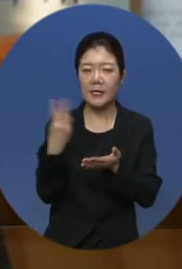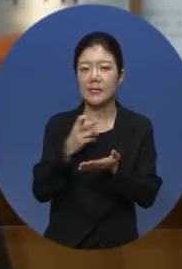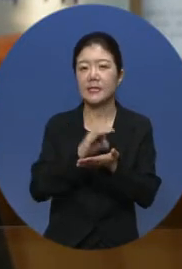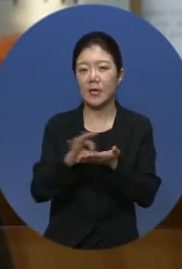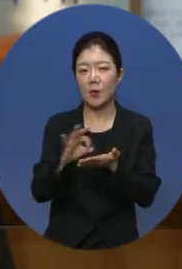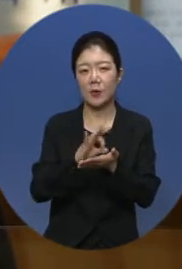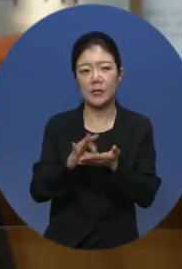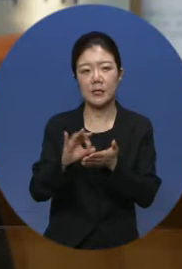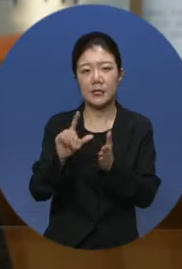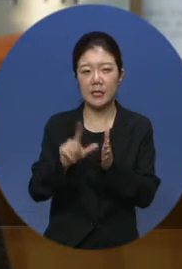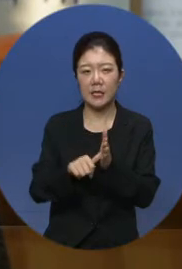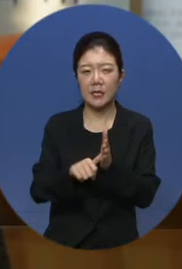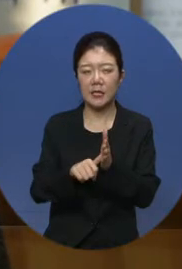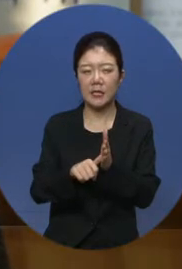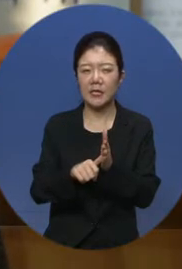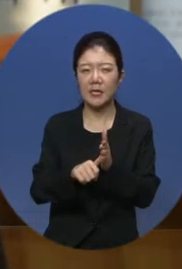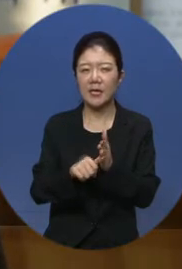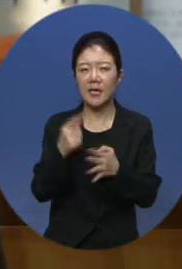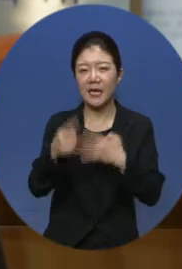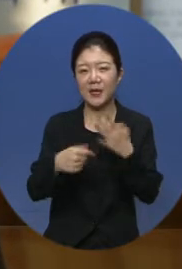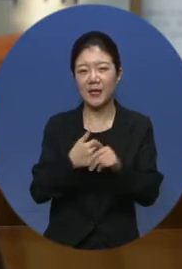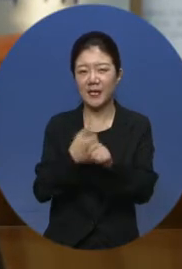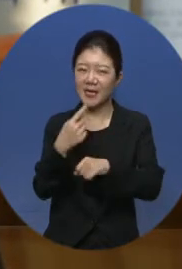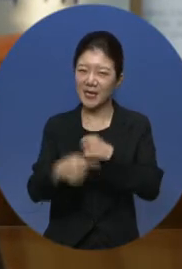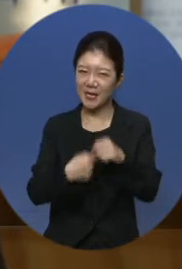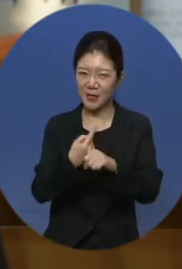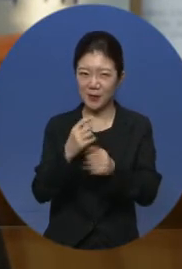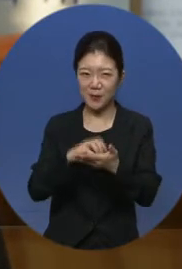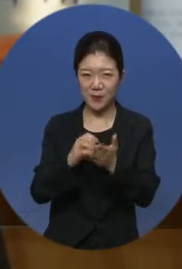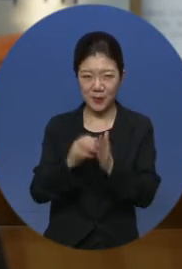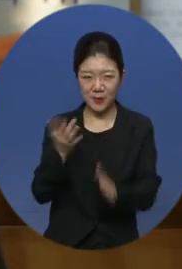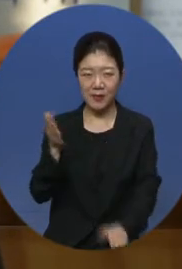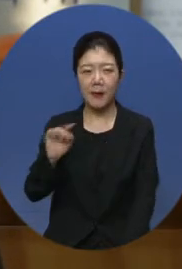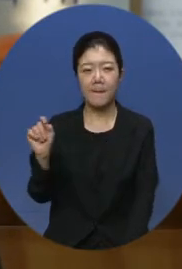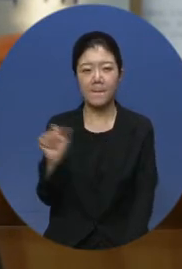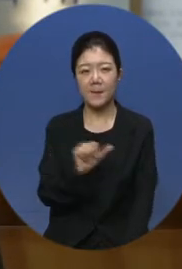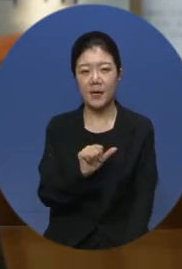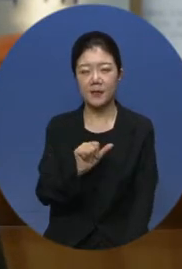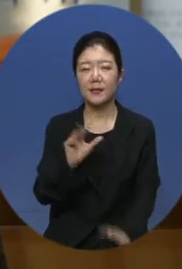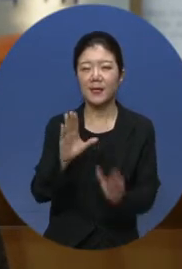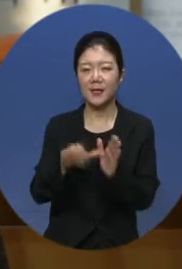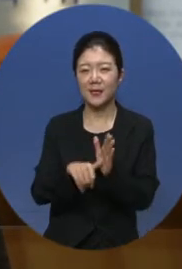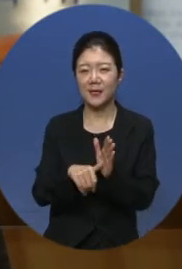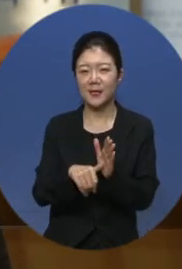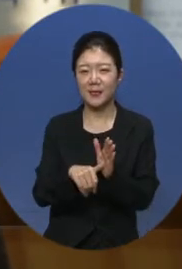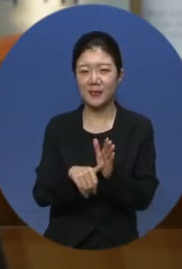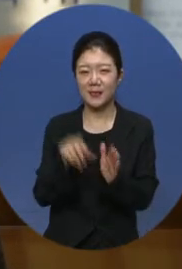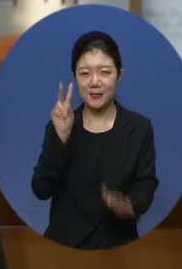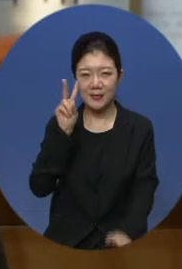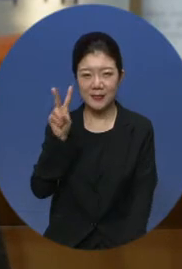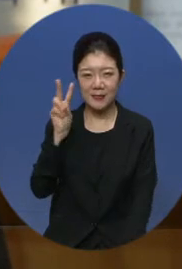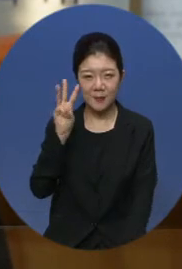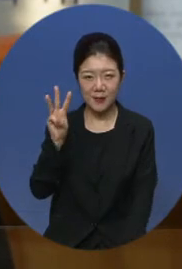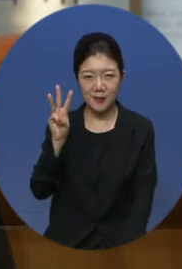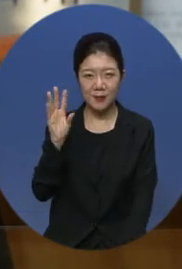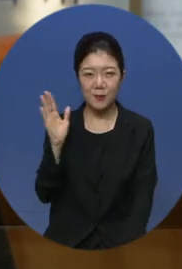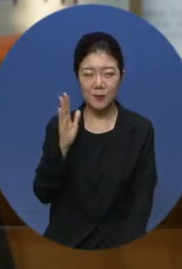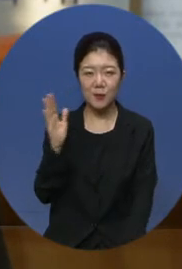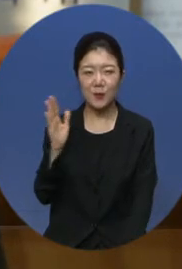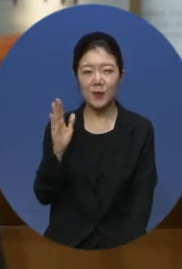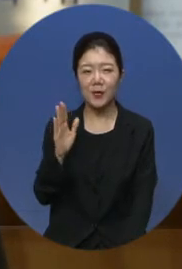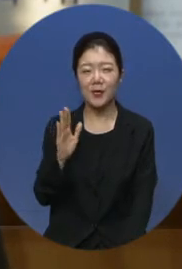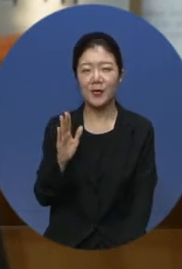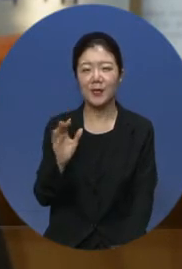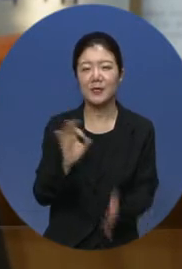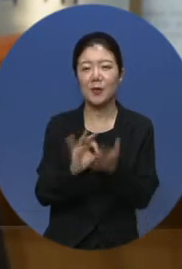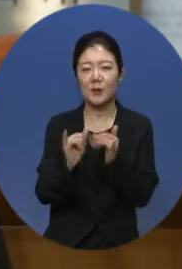재사용되는 시간이 뭐 길면 계절에 따라서는 1년도 걸릴 수 있겠지만 빠른 경우에는 2, 3일 만에 주인이